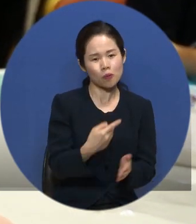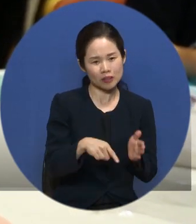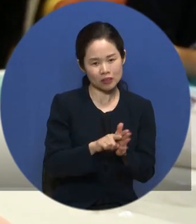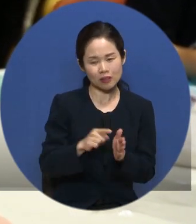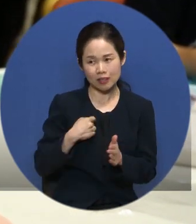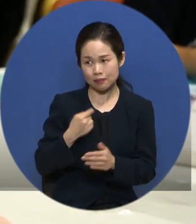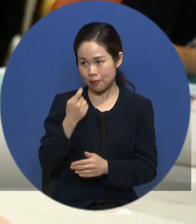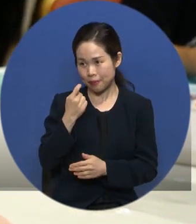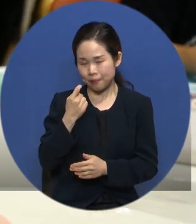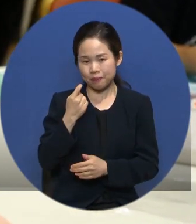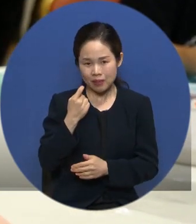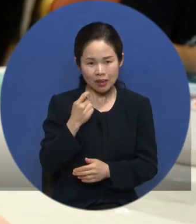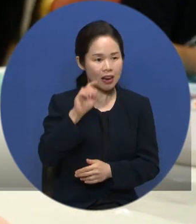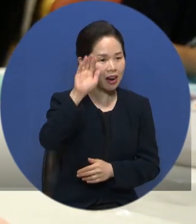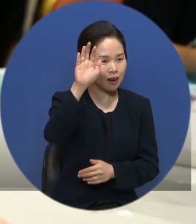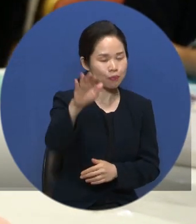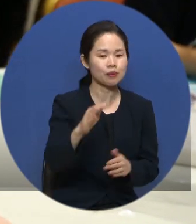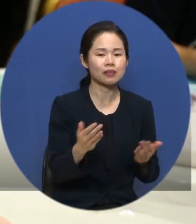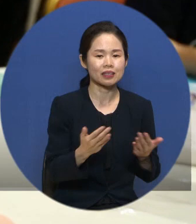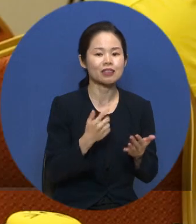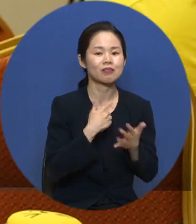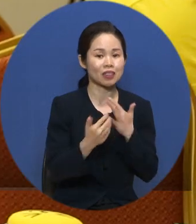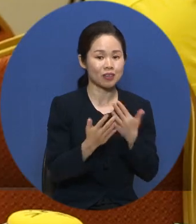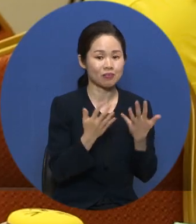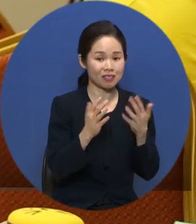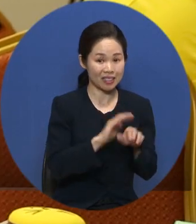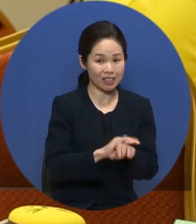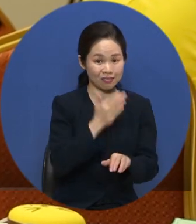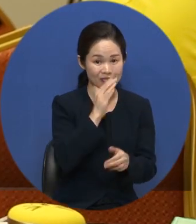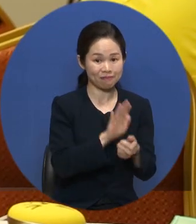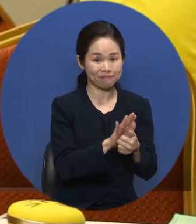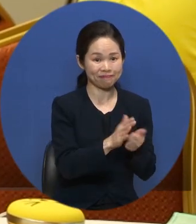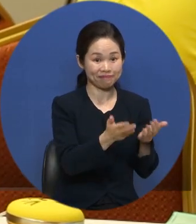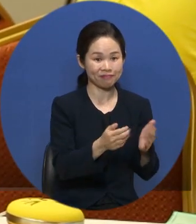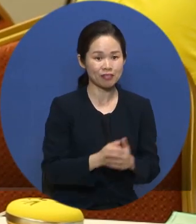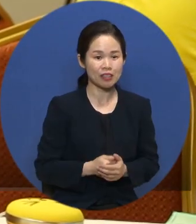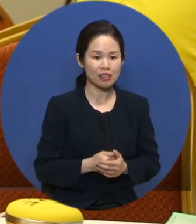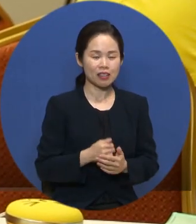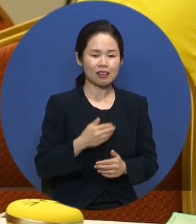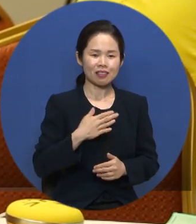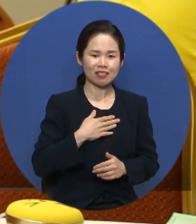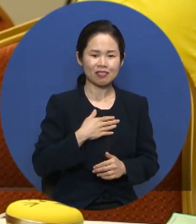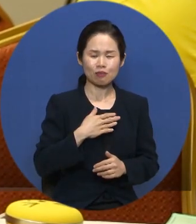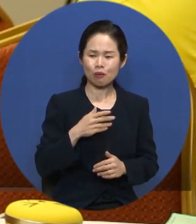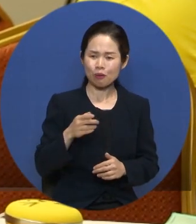직업 체험은 더 잘 할 수 있도록 노력을 할게. 많이 낯설 텐데 나를